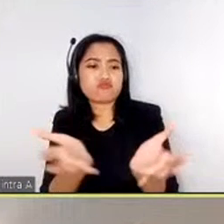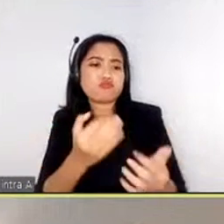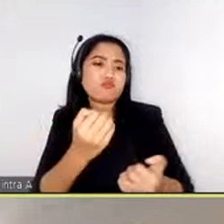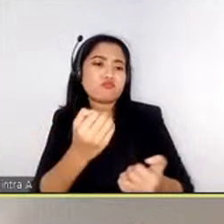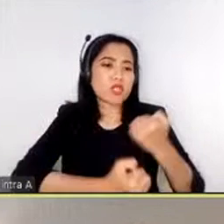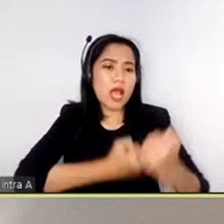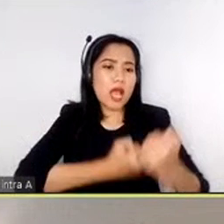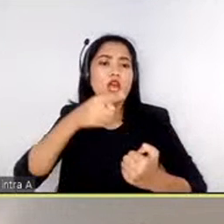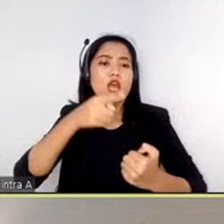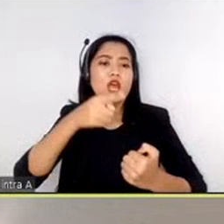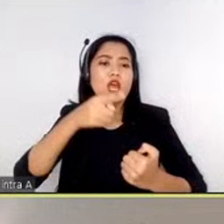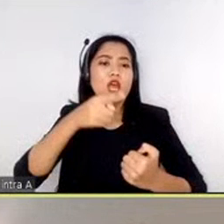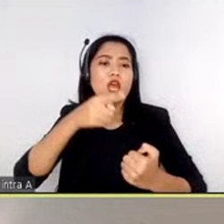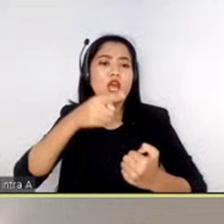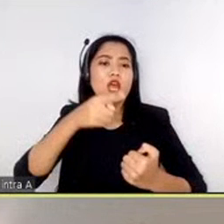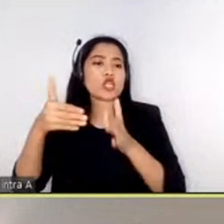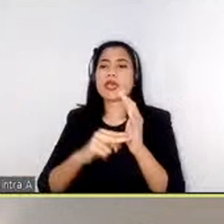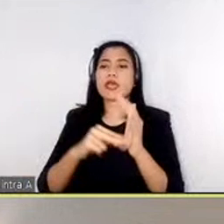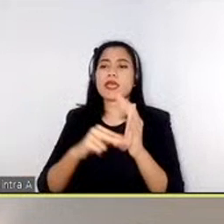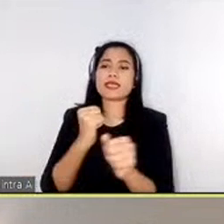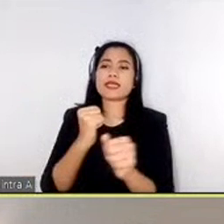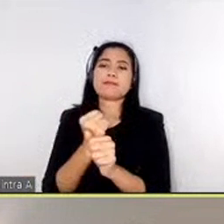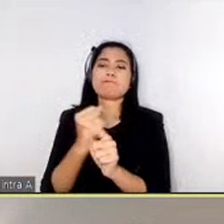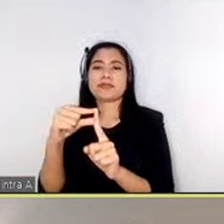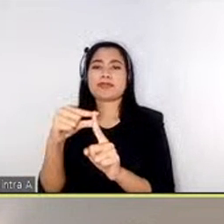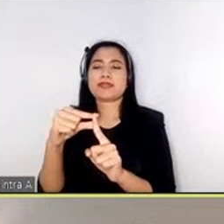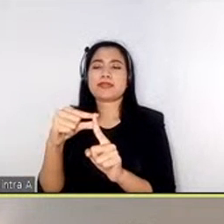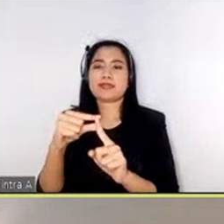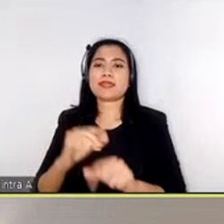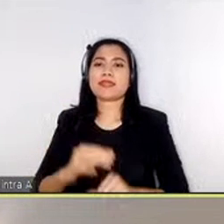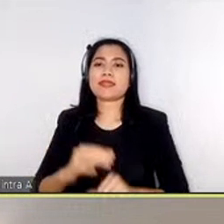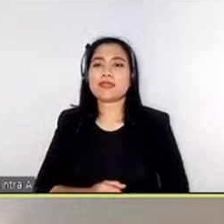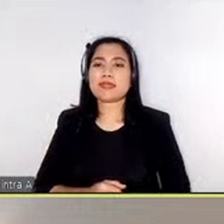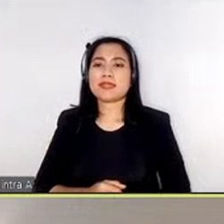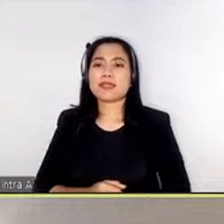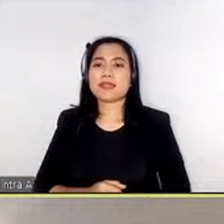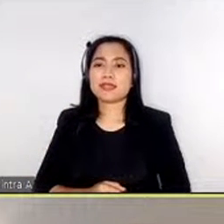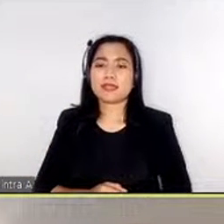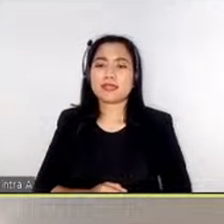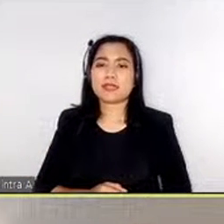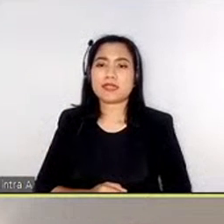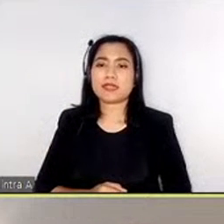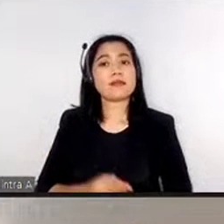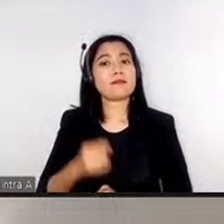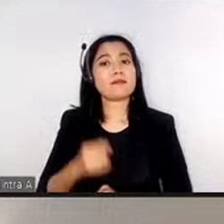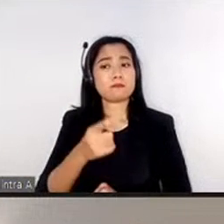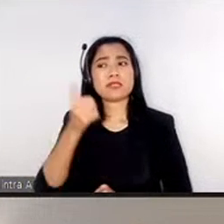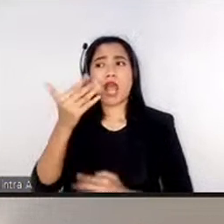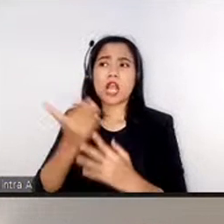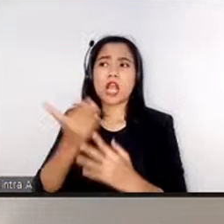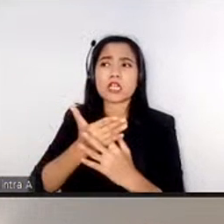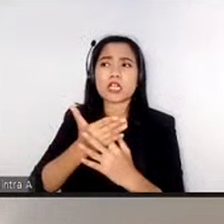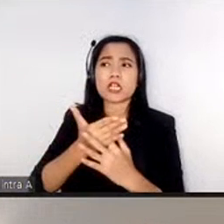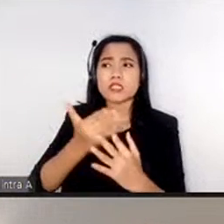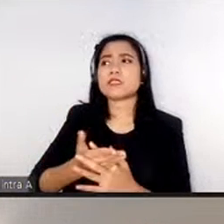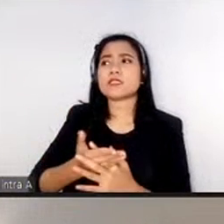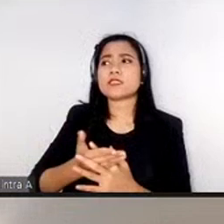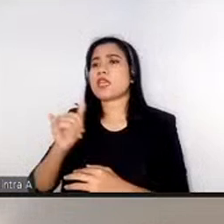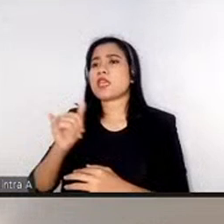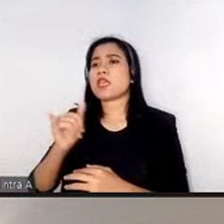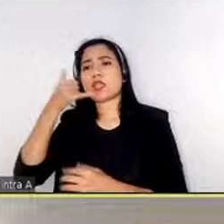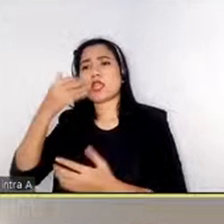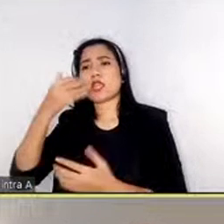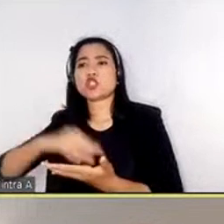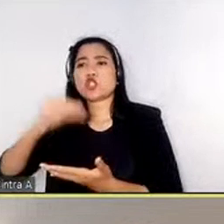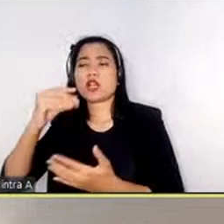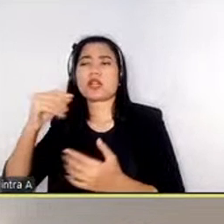pada guidingp dan juga mereka bisa mengakses Kak point di tingkat nasional